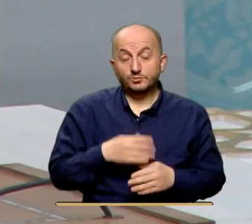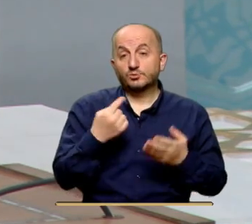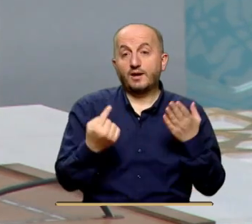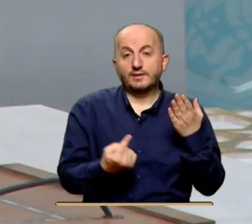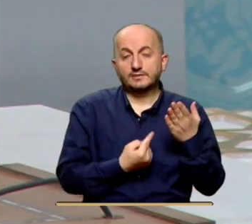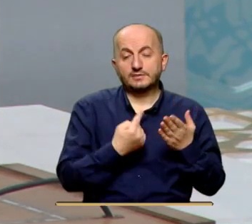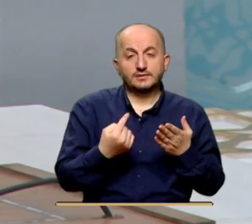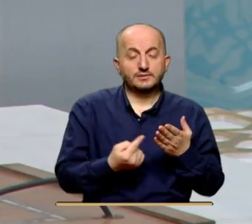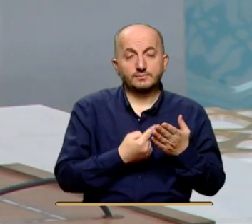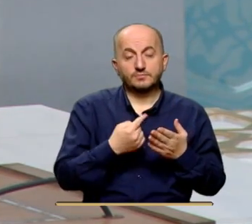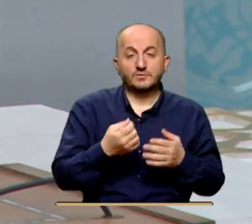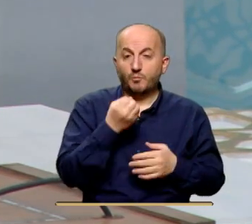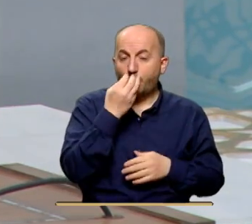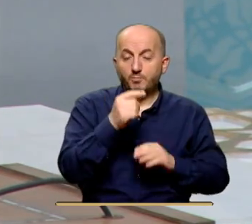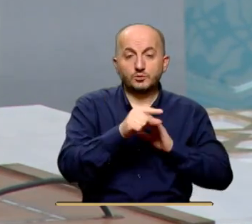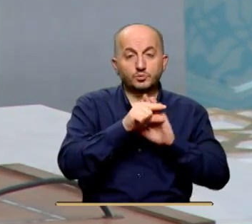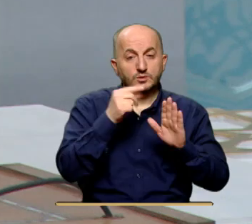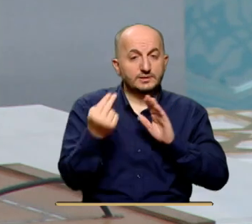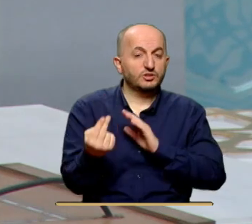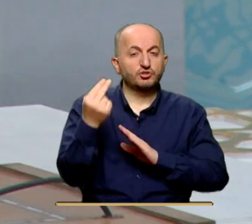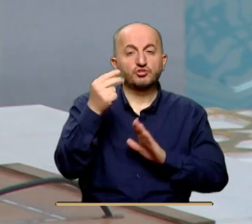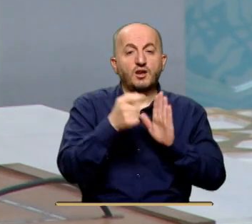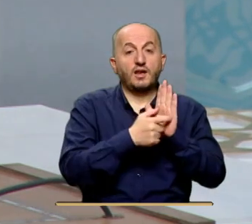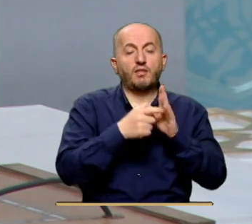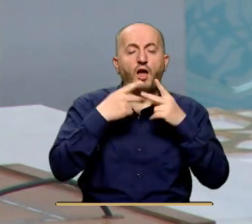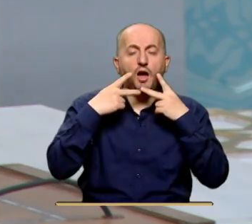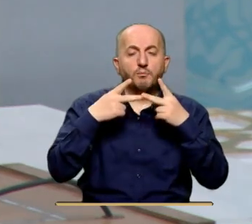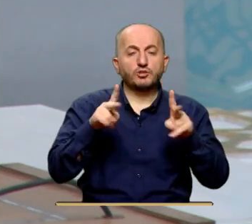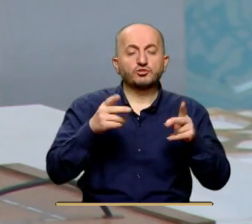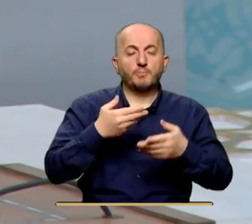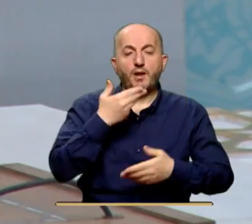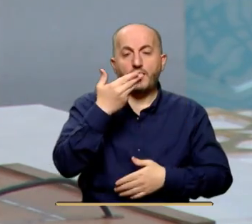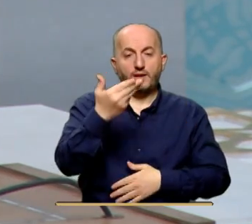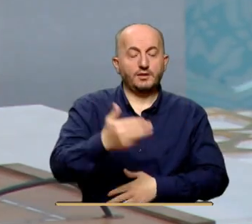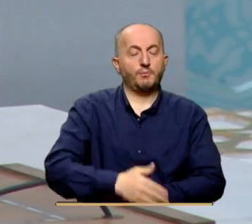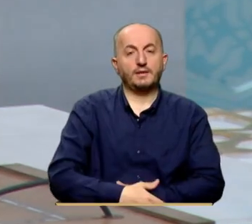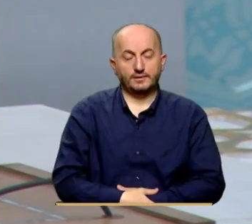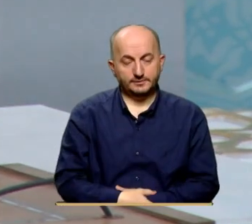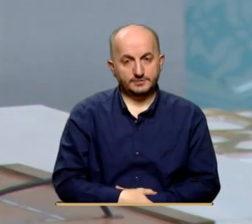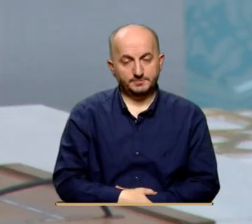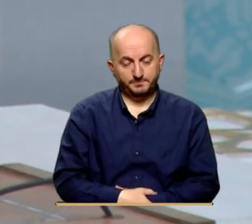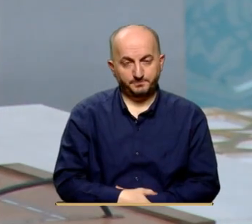Kur'an-ı Kerim Muhammed Suresi 7. ayette apaçık bir şekilde beyan etmektedir.